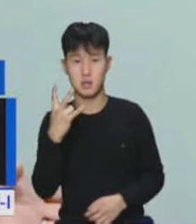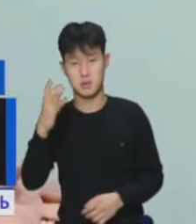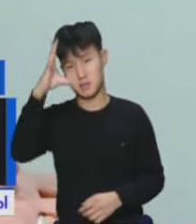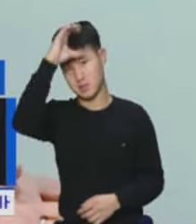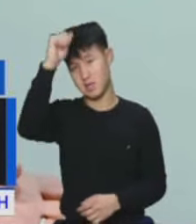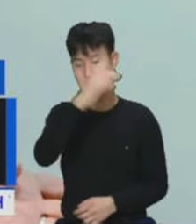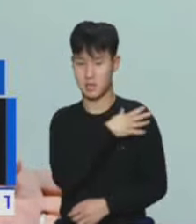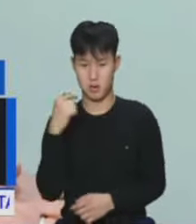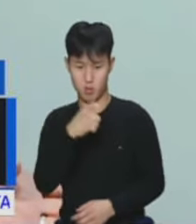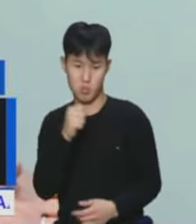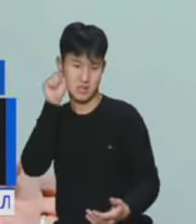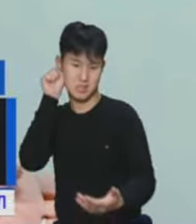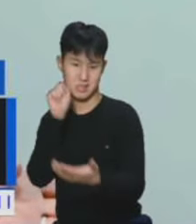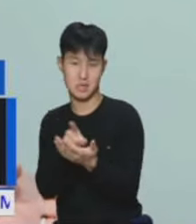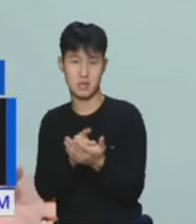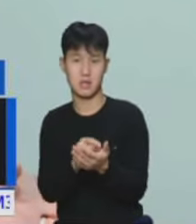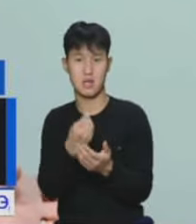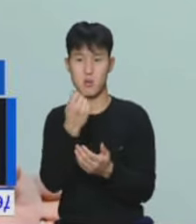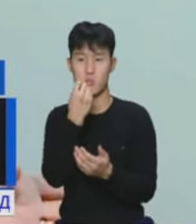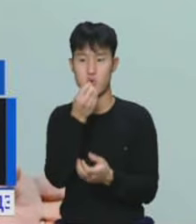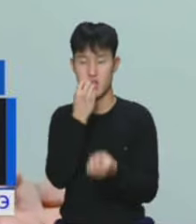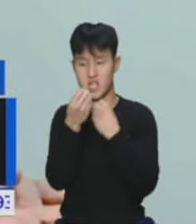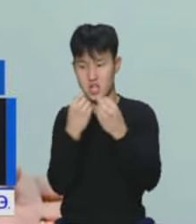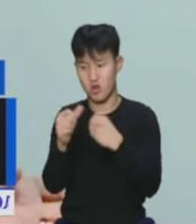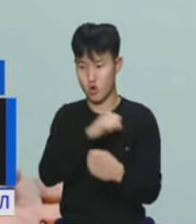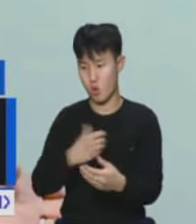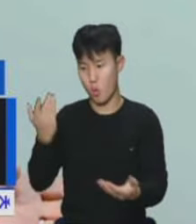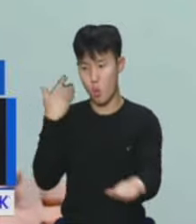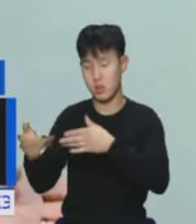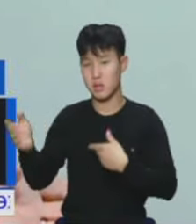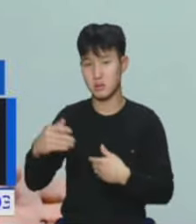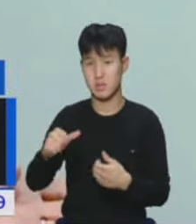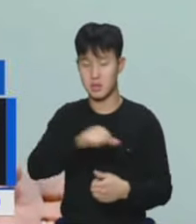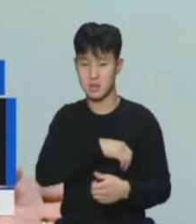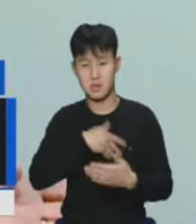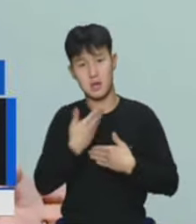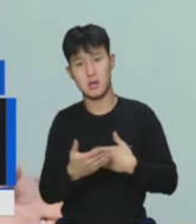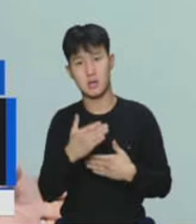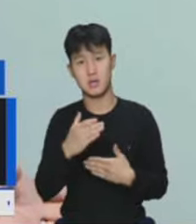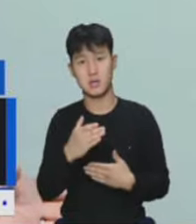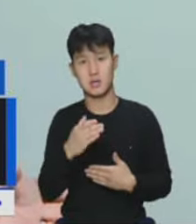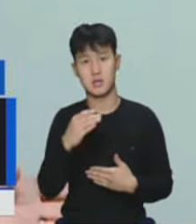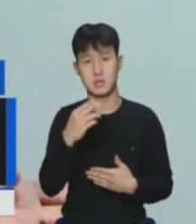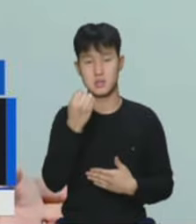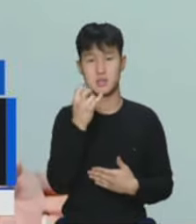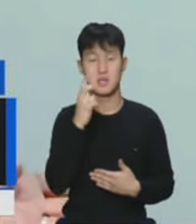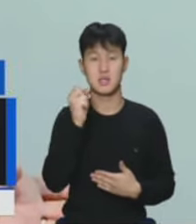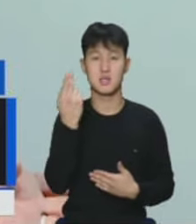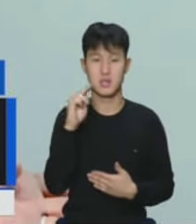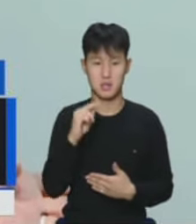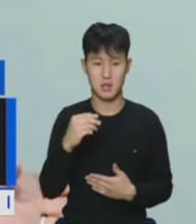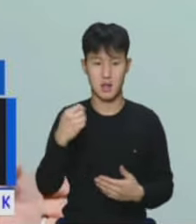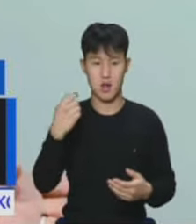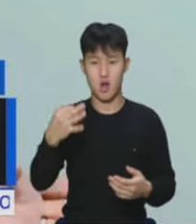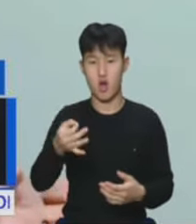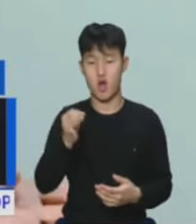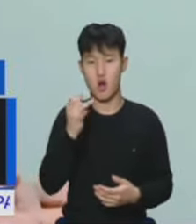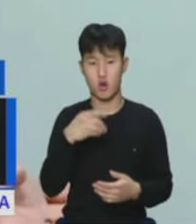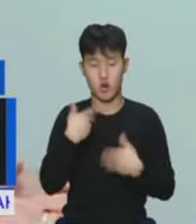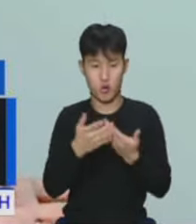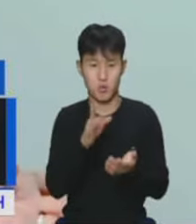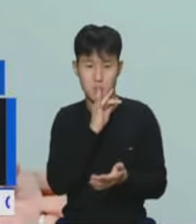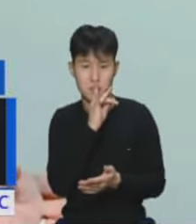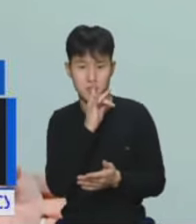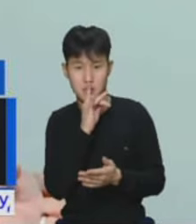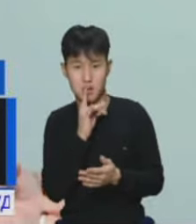нар захиалж баахан мөнгө идүүлж өөрсдөө авчихад одоо тэрийг замдаа цианитер хордуулж алах гэж байгаа гэсэн ийм ойлголтыг би бас